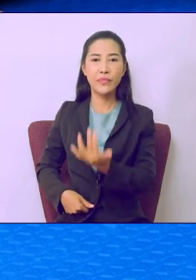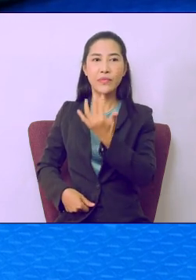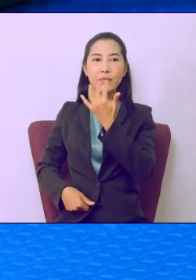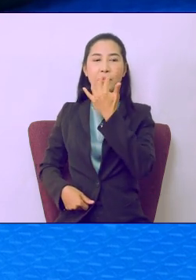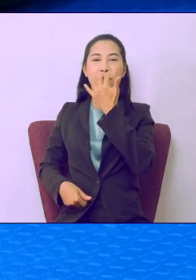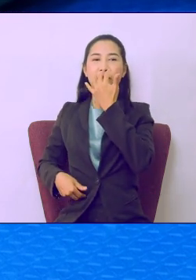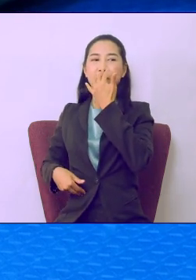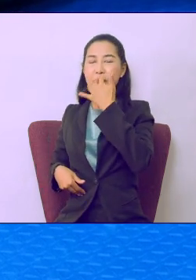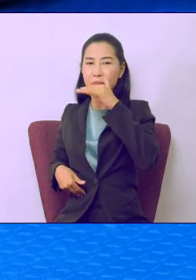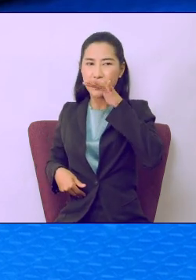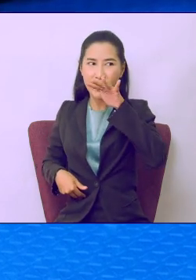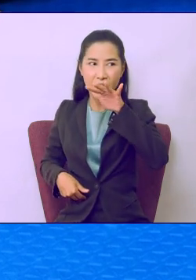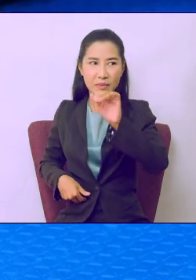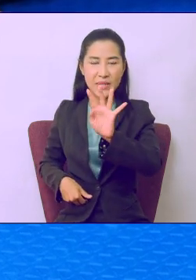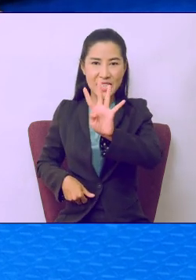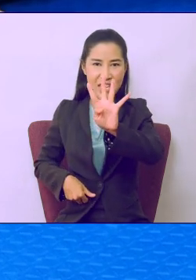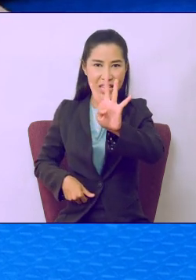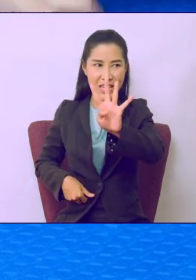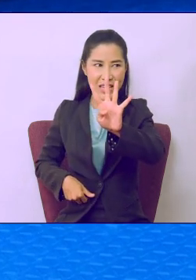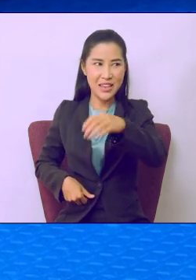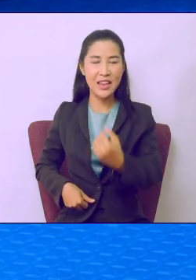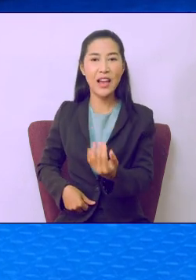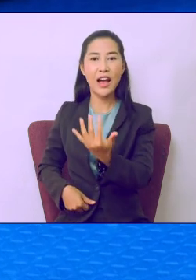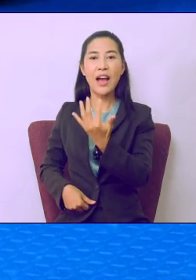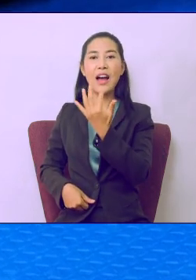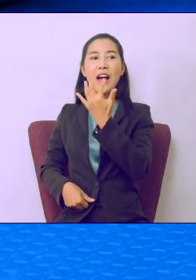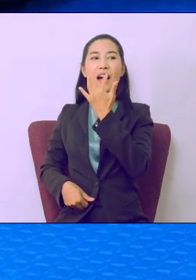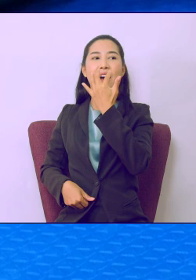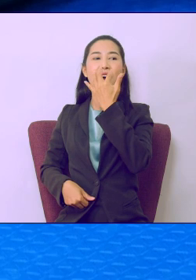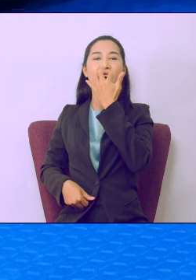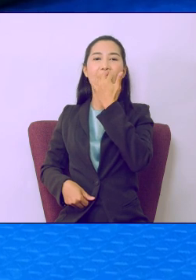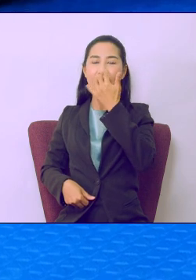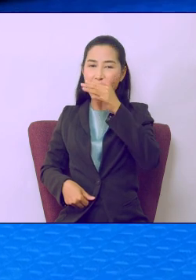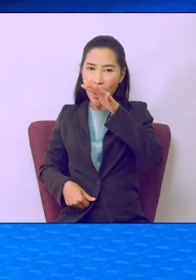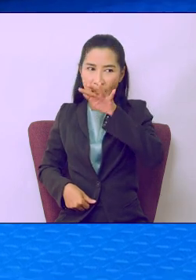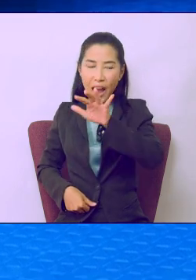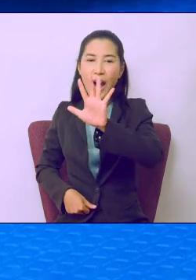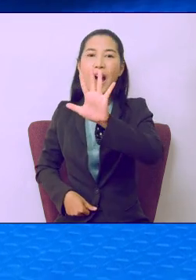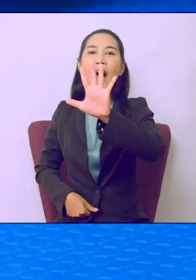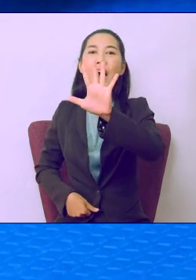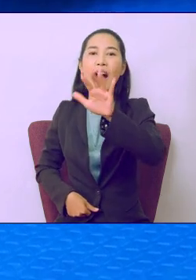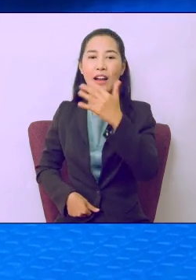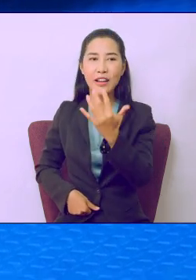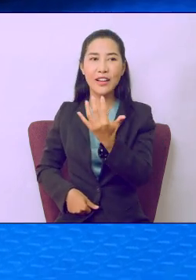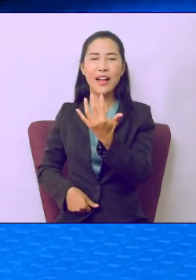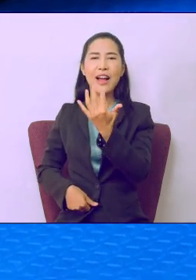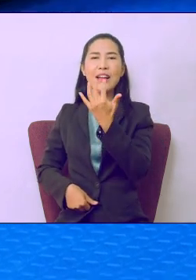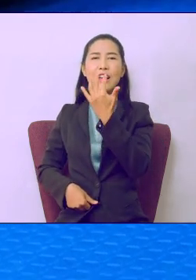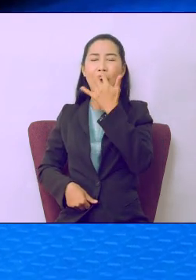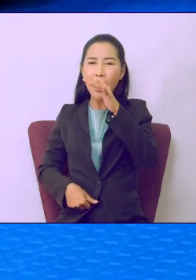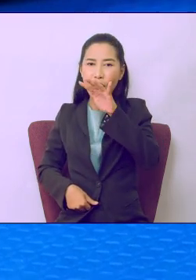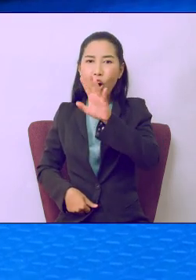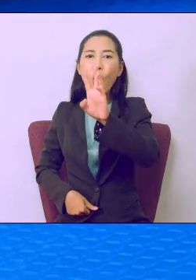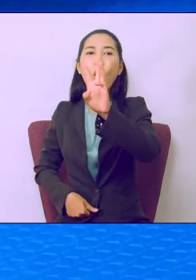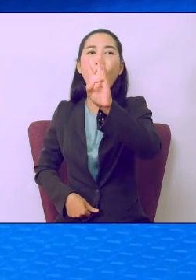3หายใจเข้าครับหายใจออกครับ 4อ่าหายใจเข้าครับหายใจออกครับ 5อีกนิดเดียวนิดเดียว